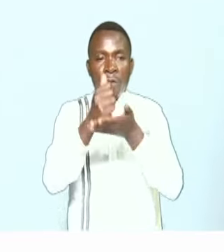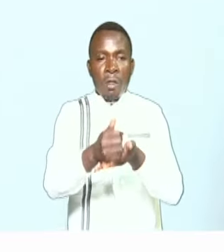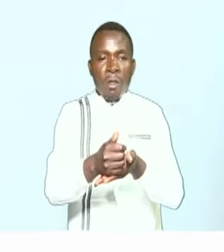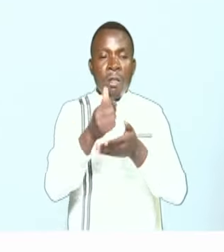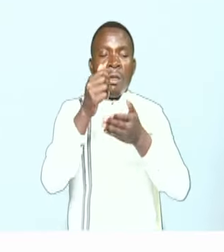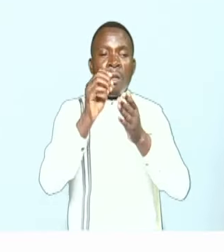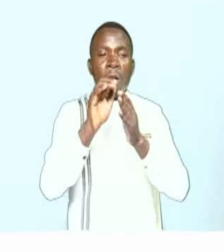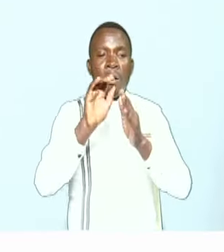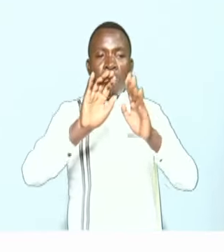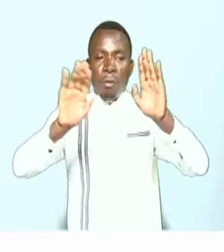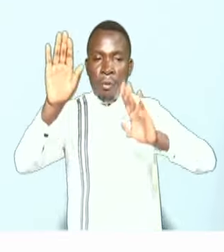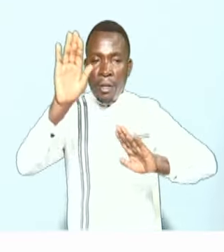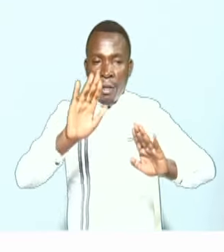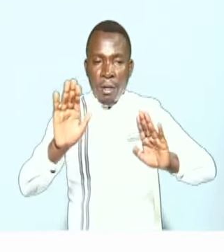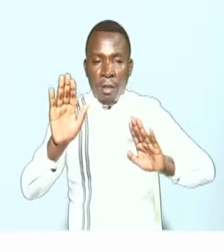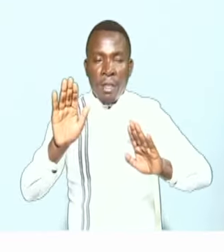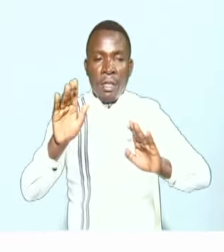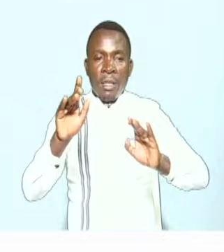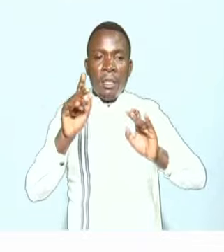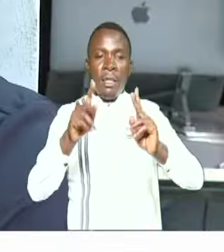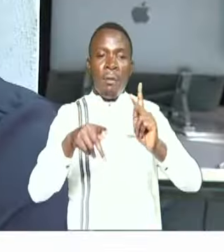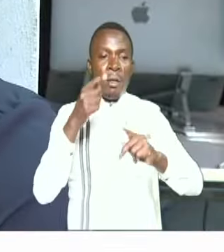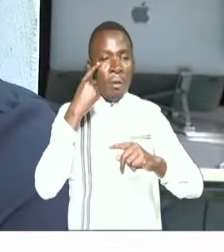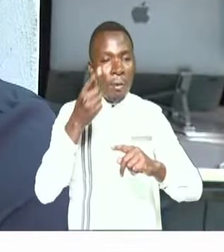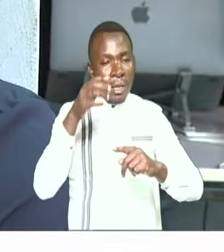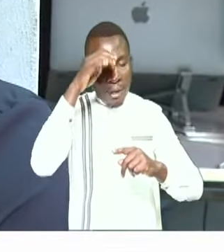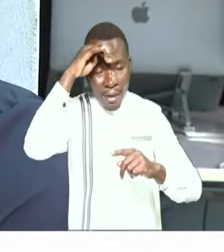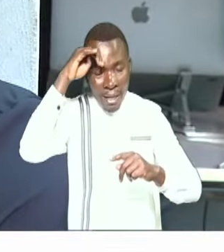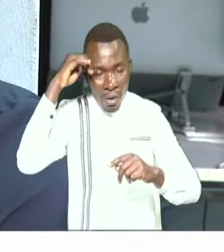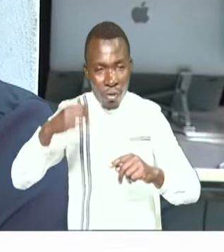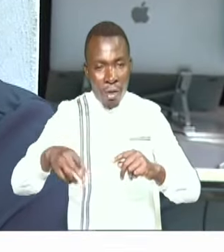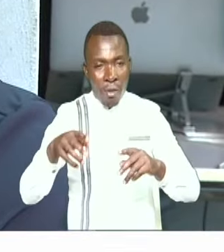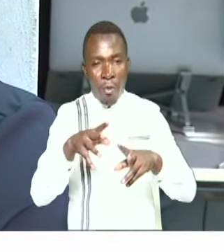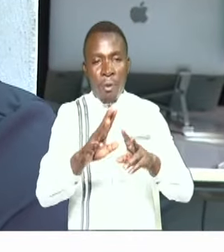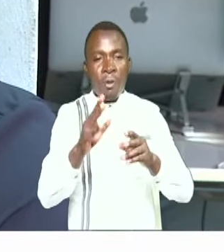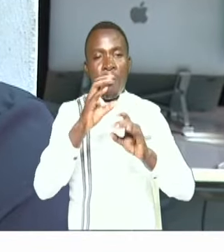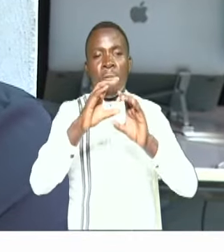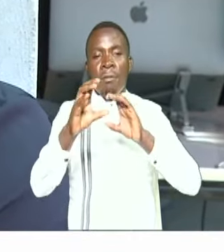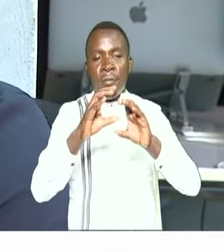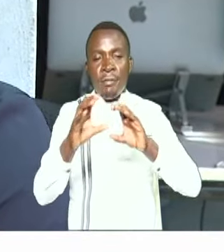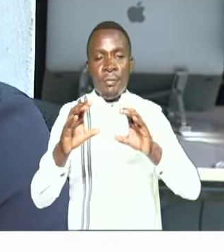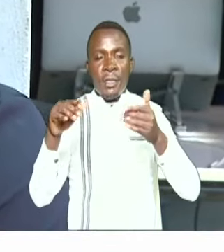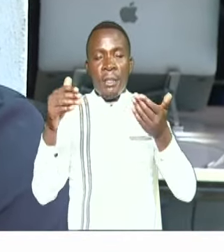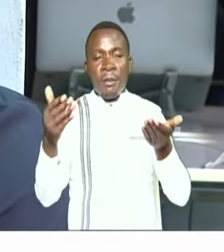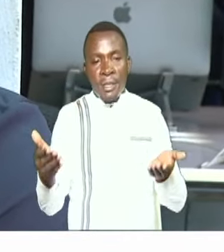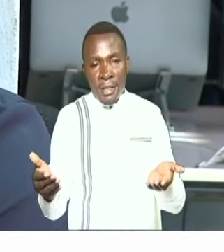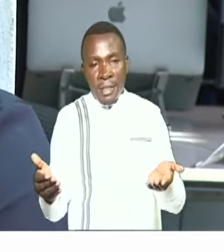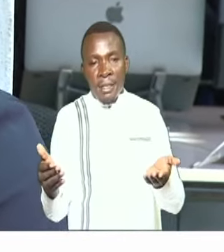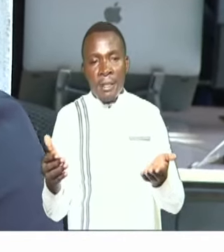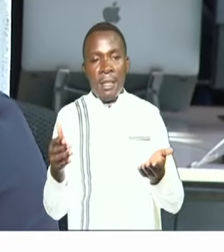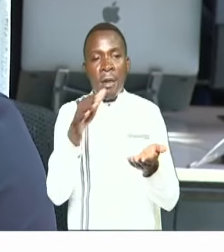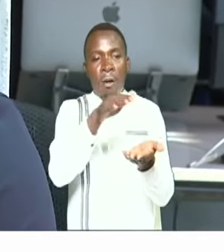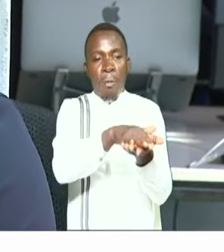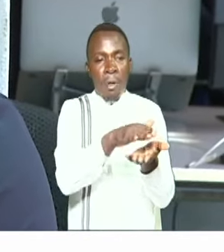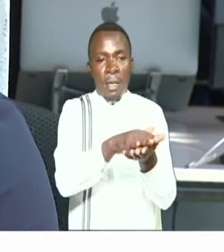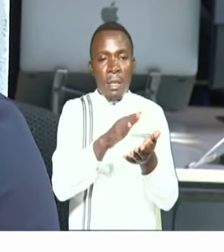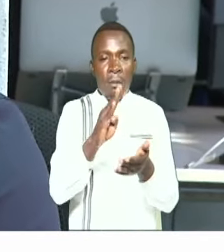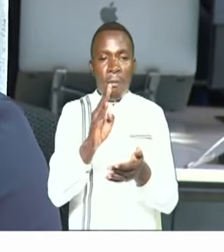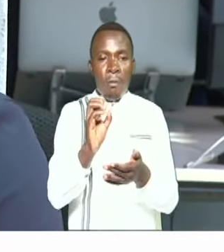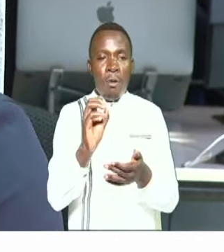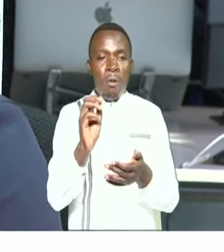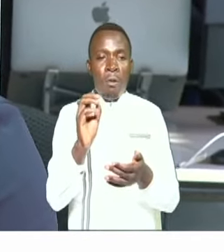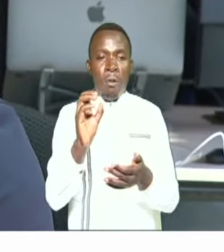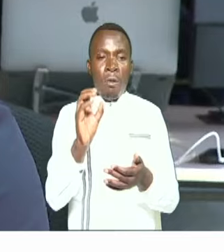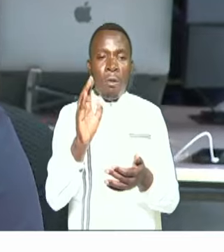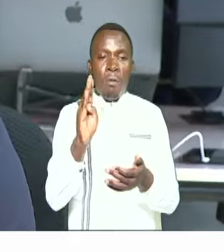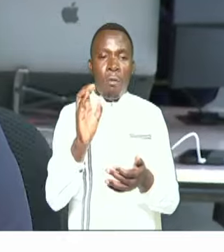kubyitabira niba babonye biragora mu buryo bwa communication cyangwa se bookinga gusanga ntabwo bifite